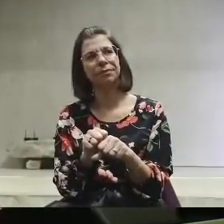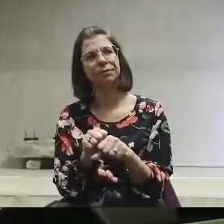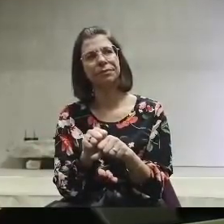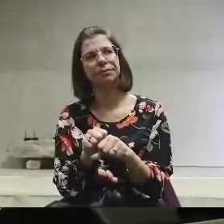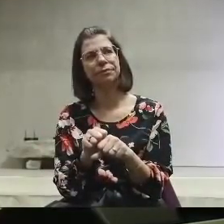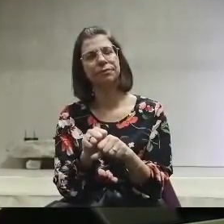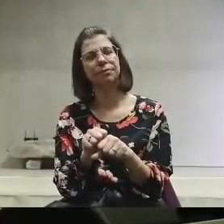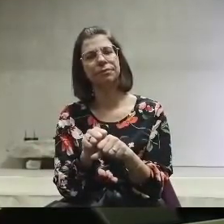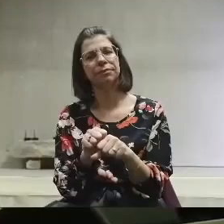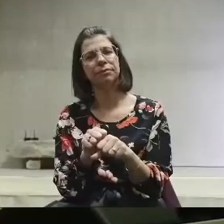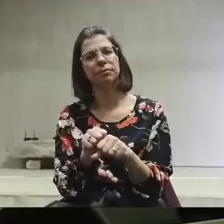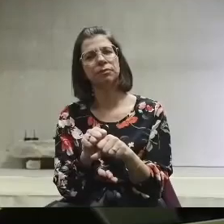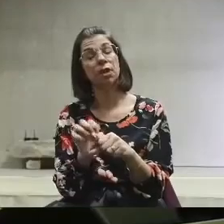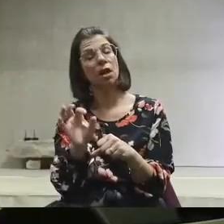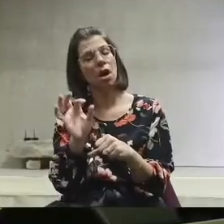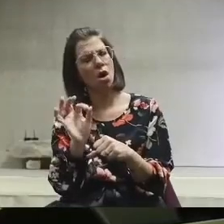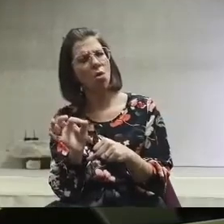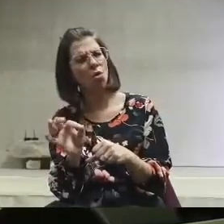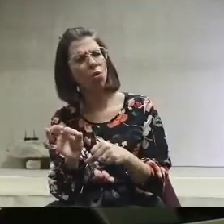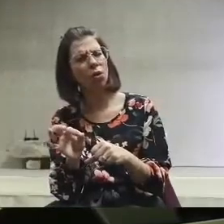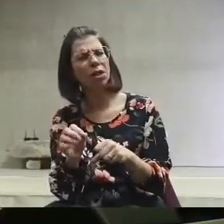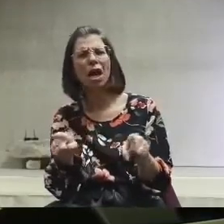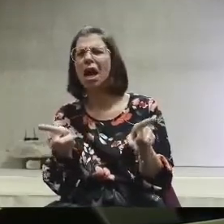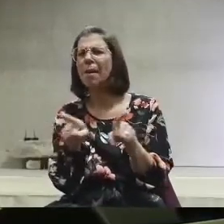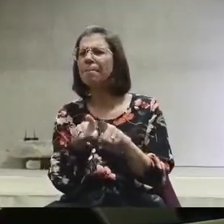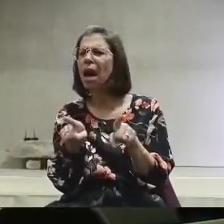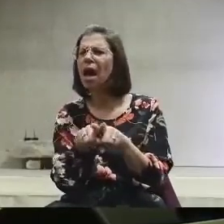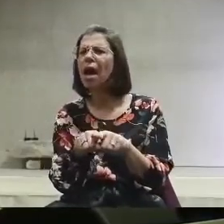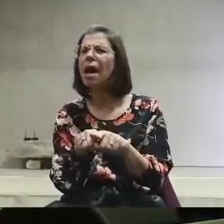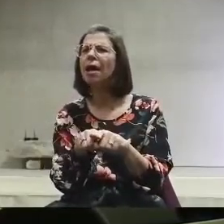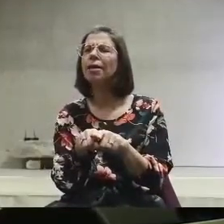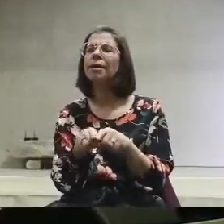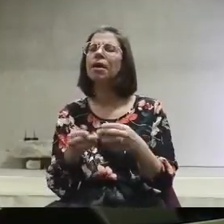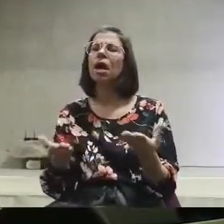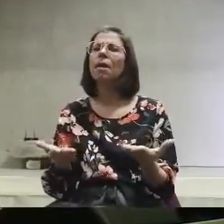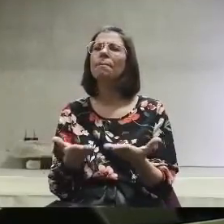poursuivi. Voilà que le procureur général,